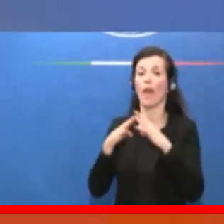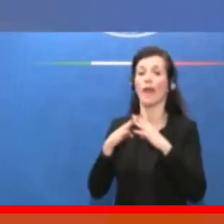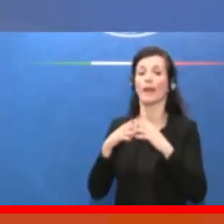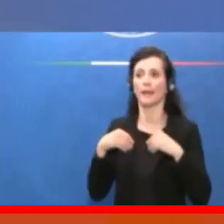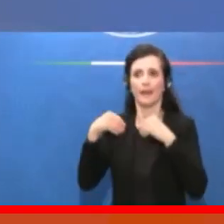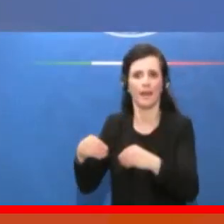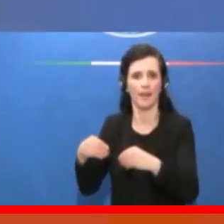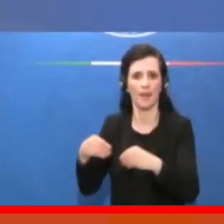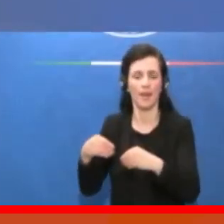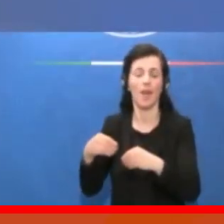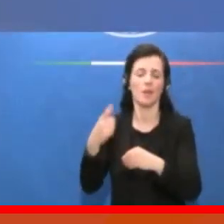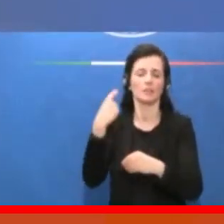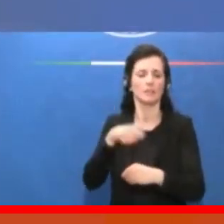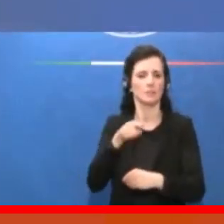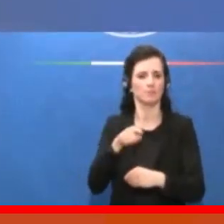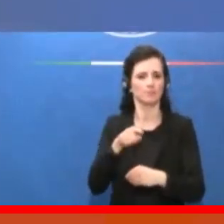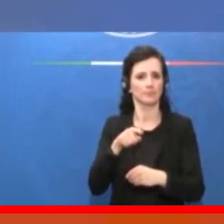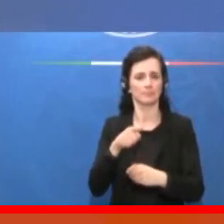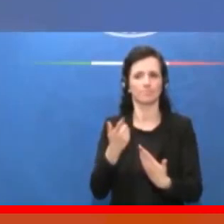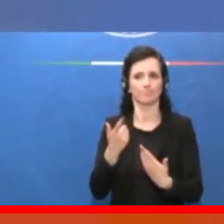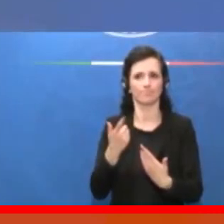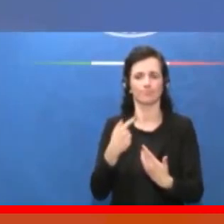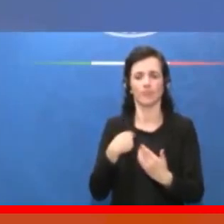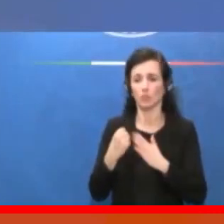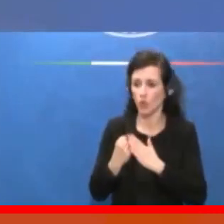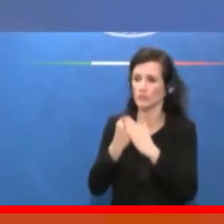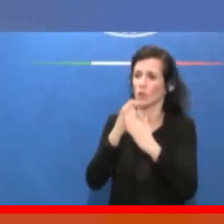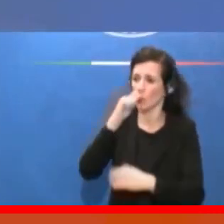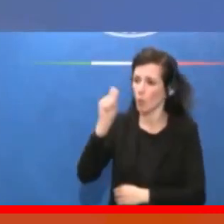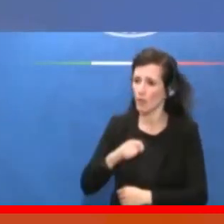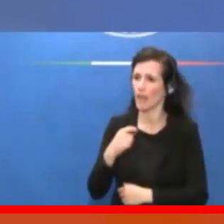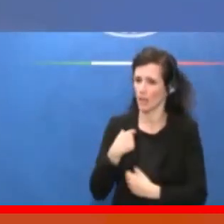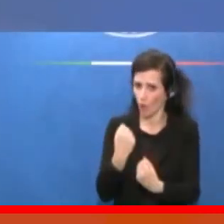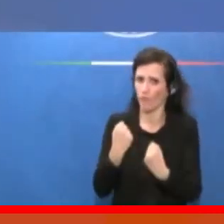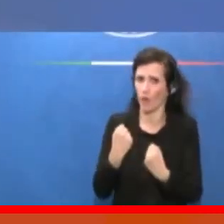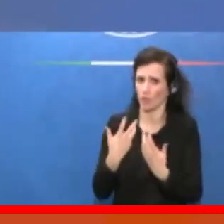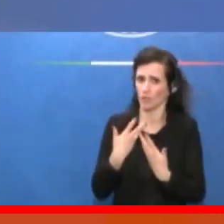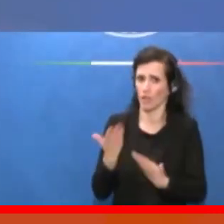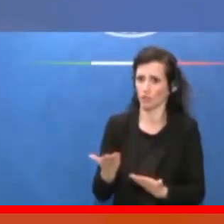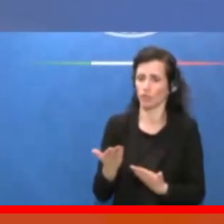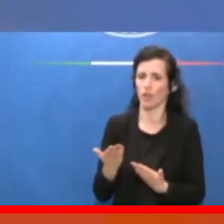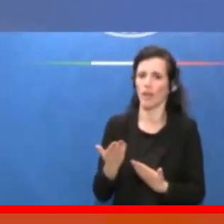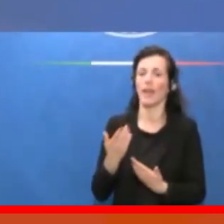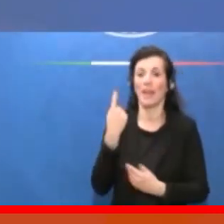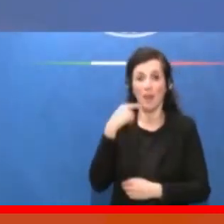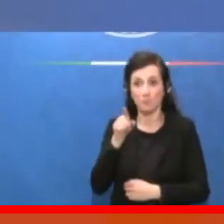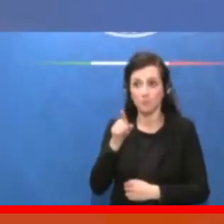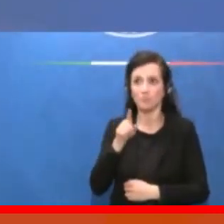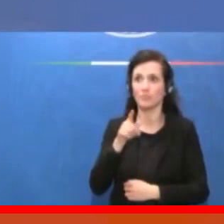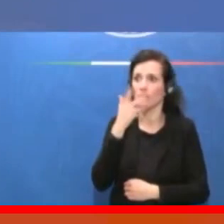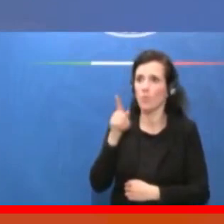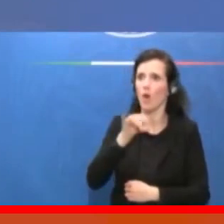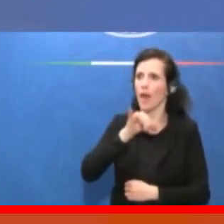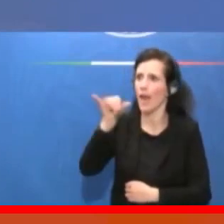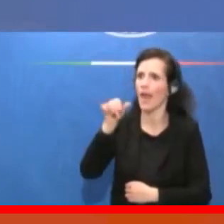della nostra partecipazione a questo sforzo di sostegno all'Ucraina. È un punto su cui di nuovo all'interno della NATO